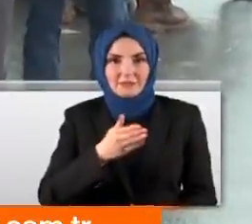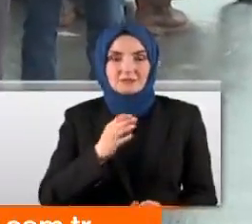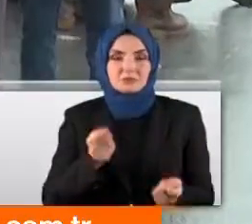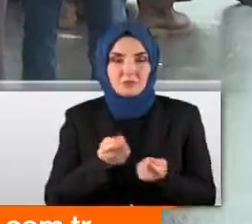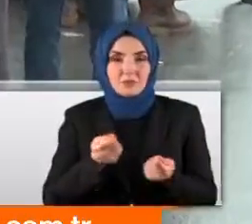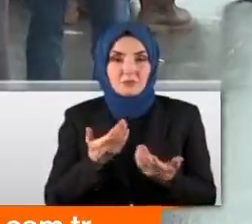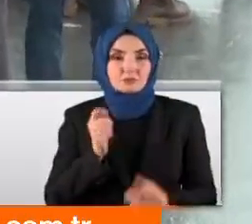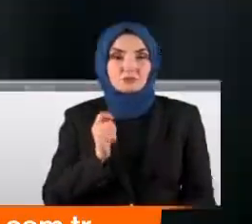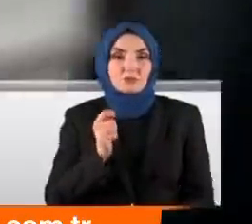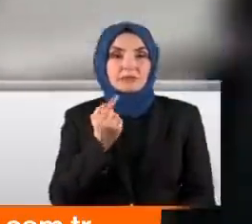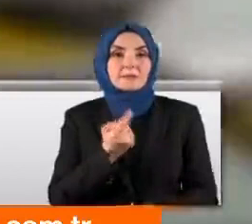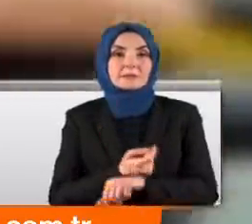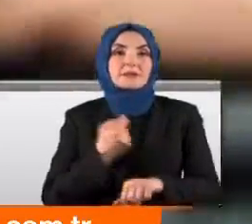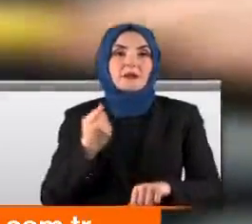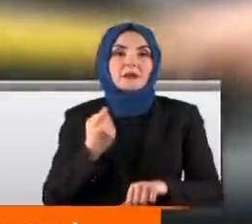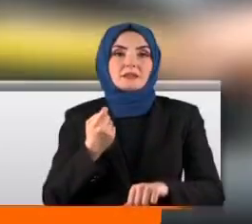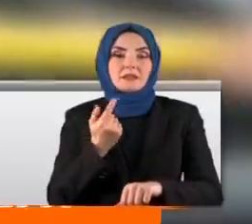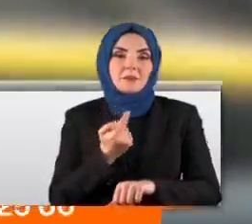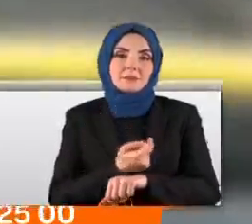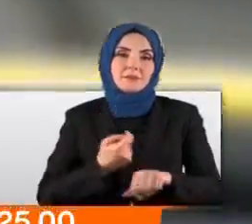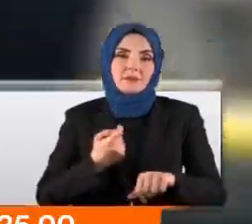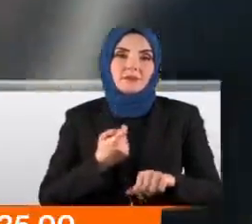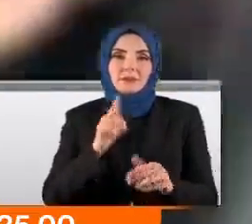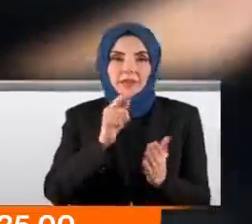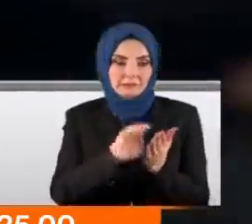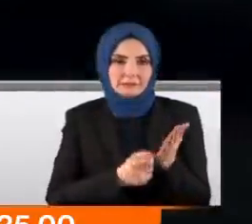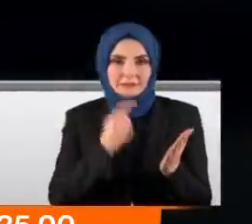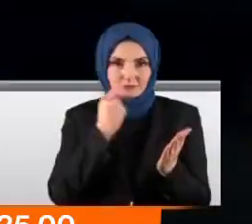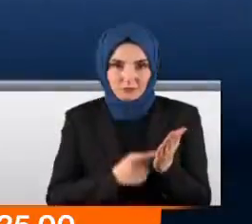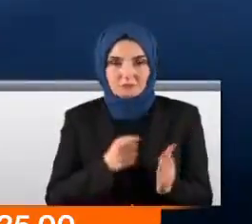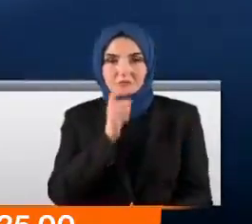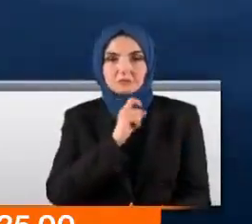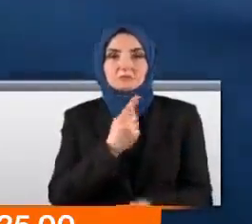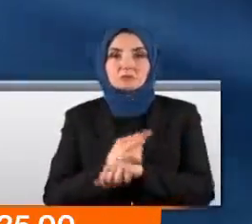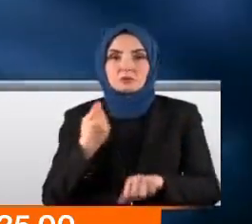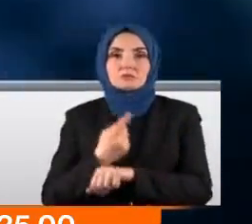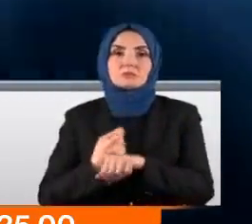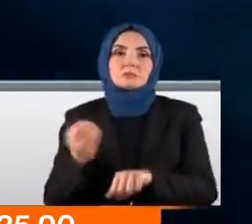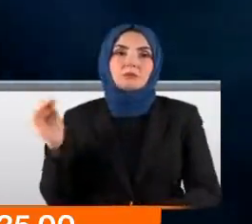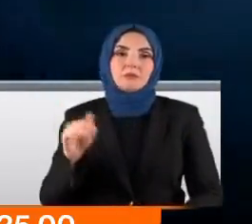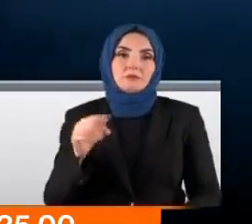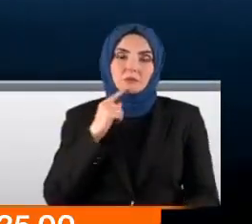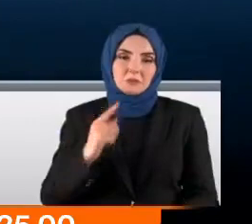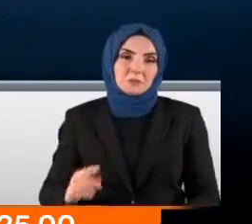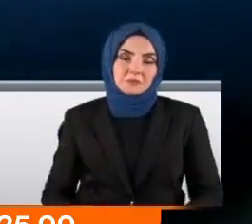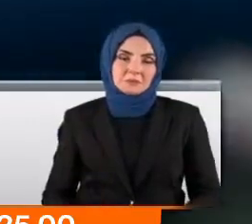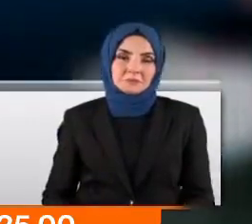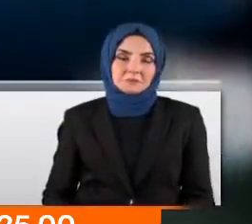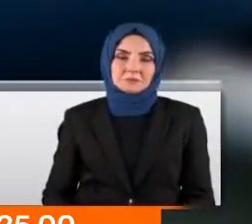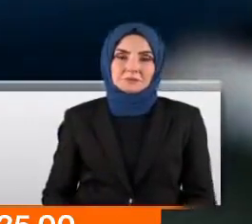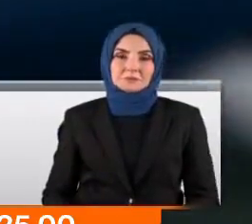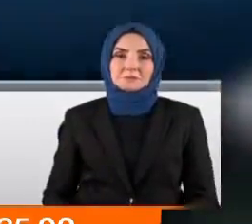bir görünen otobüs seferleri 1 saati buluyor Bu da kocaman bir çile doğuyor ibb'ye de attım ben bunu araç